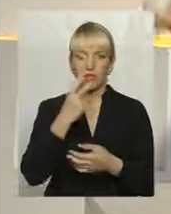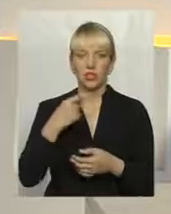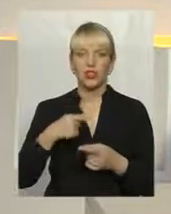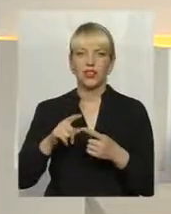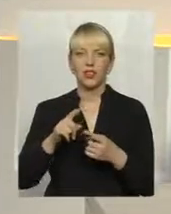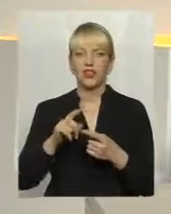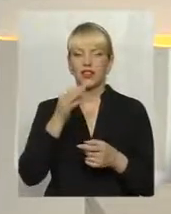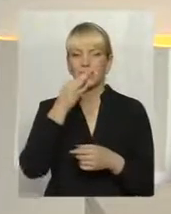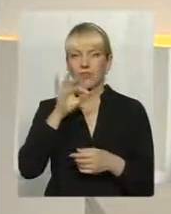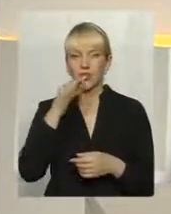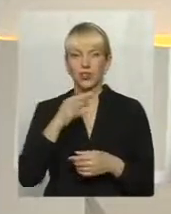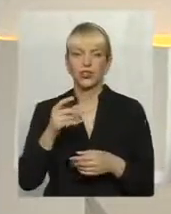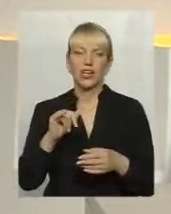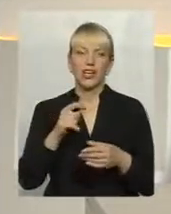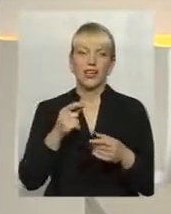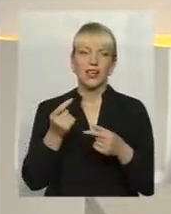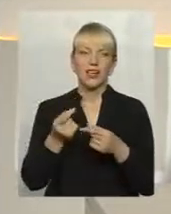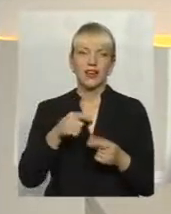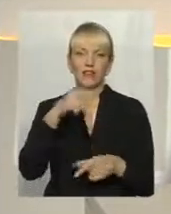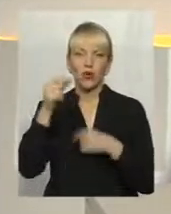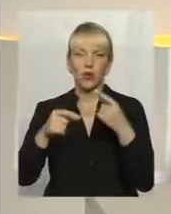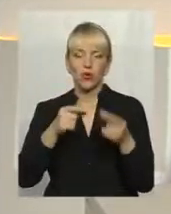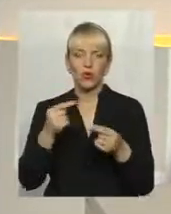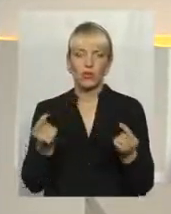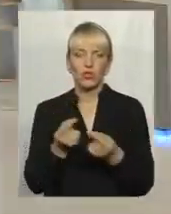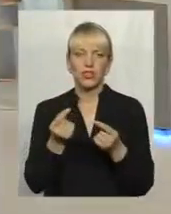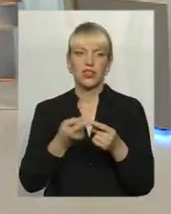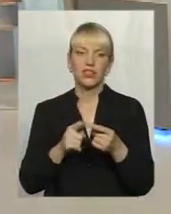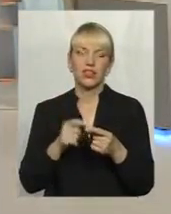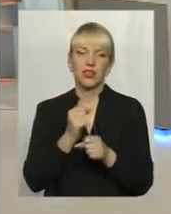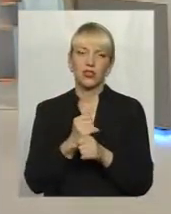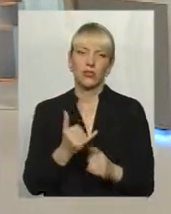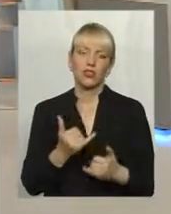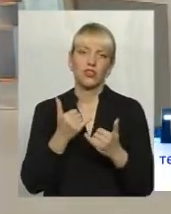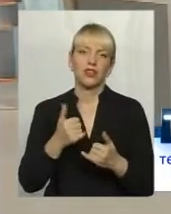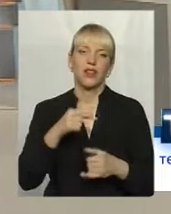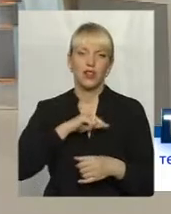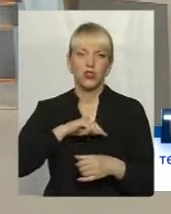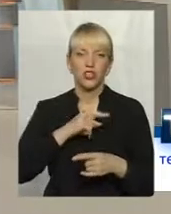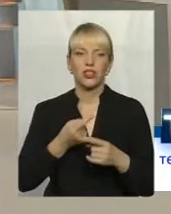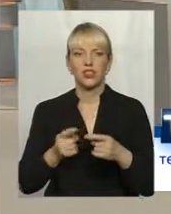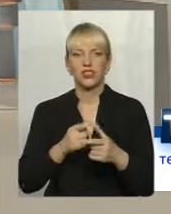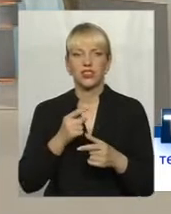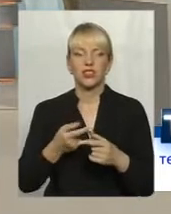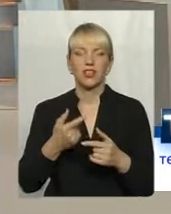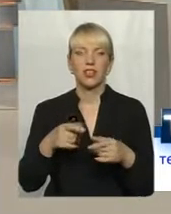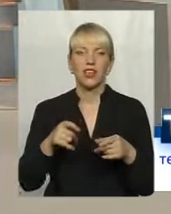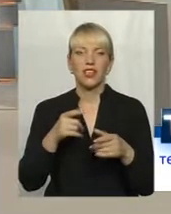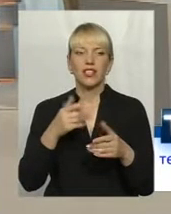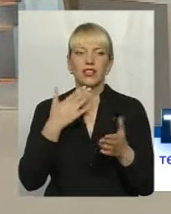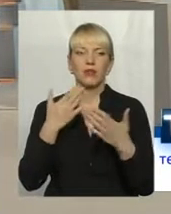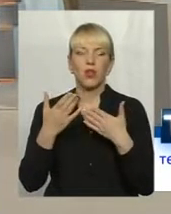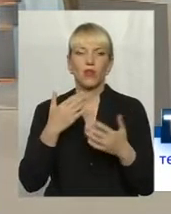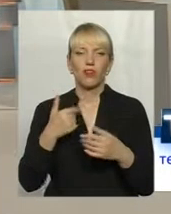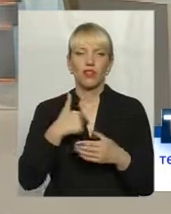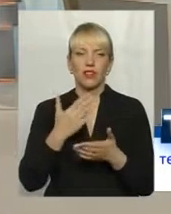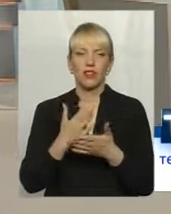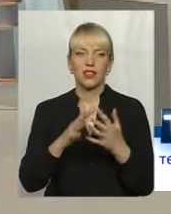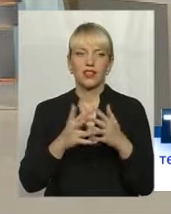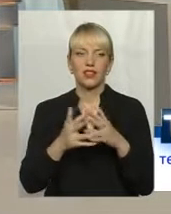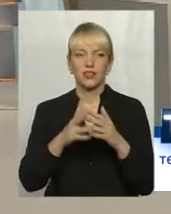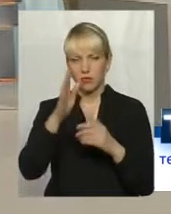в житі, і у пшениці. Це ви робите для душі, чи це такий спосіб спілкування? Я є сільським